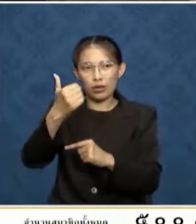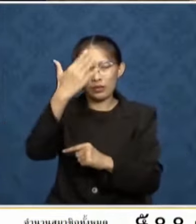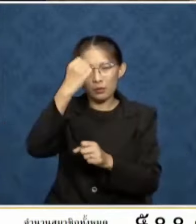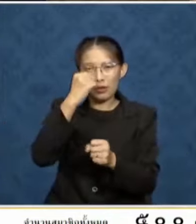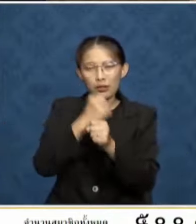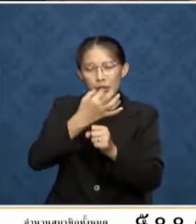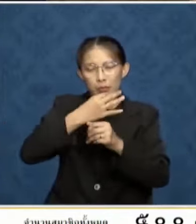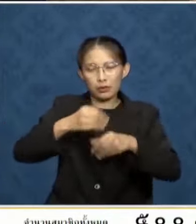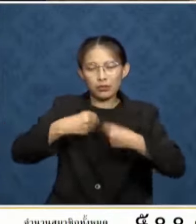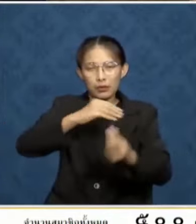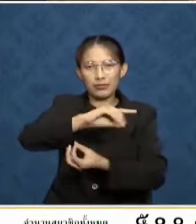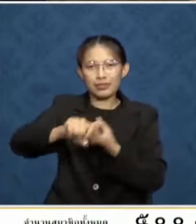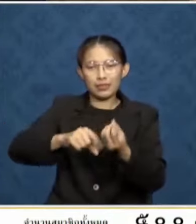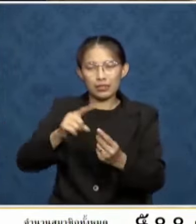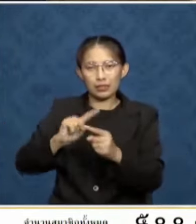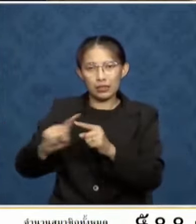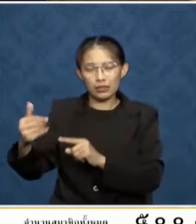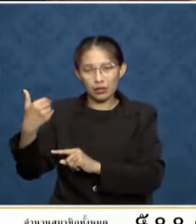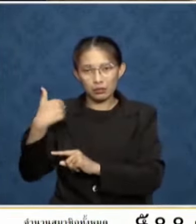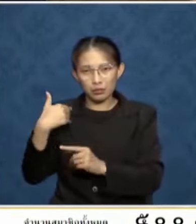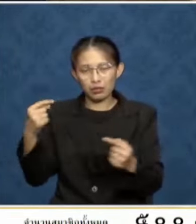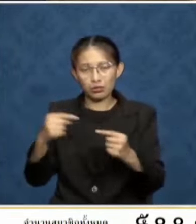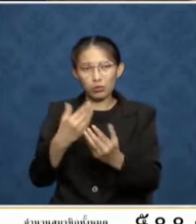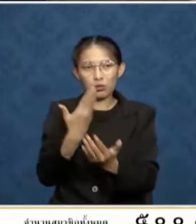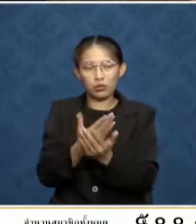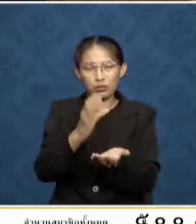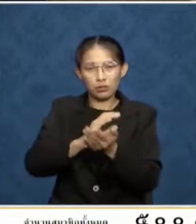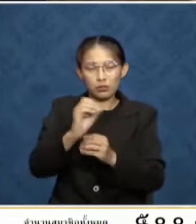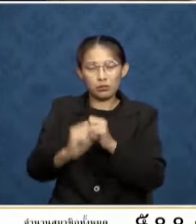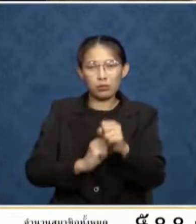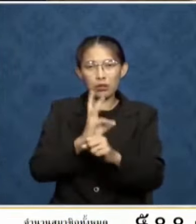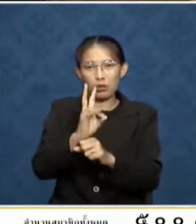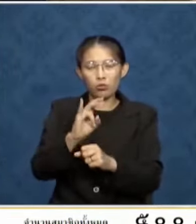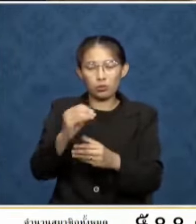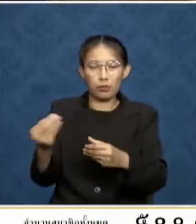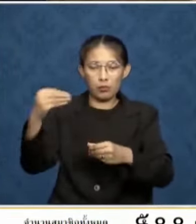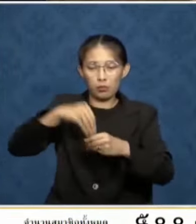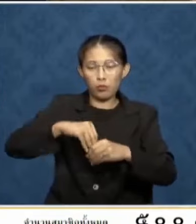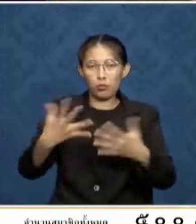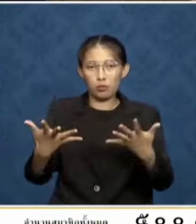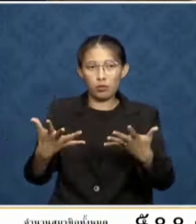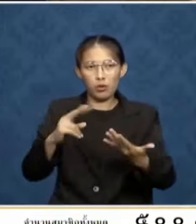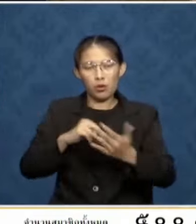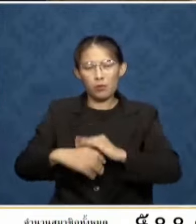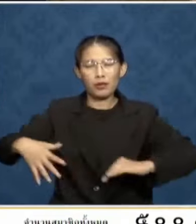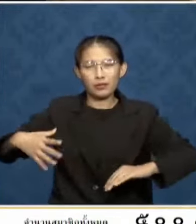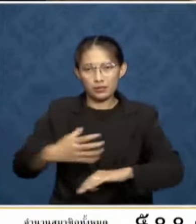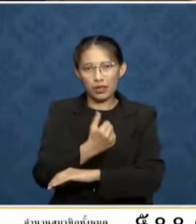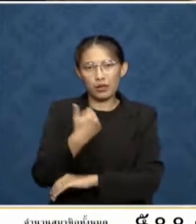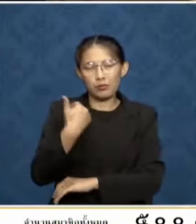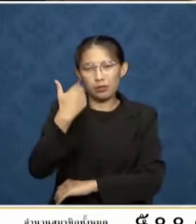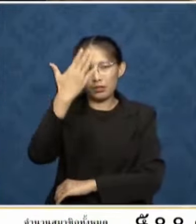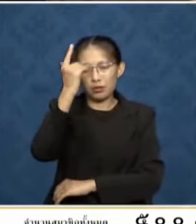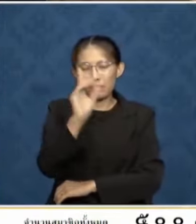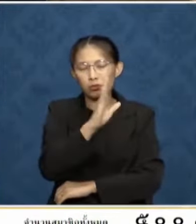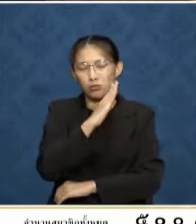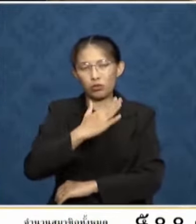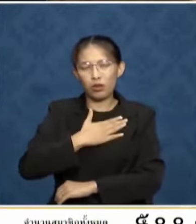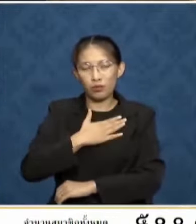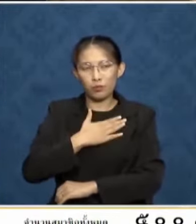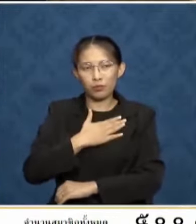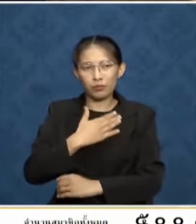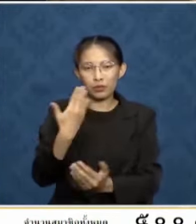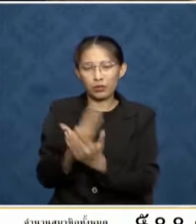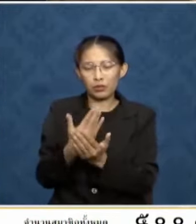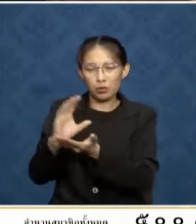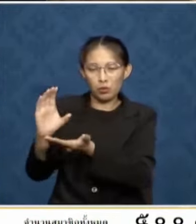างงานส้อชีพเศษธิกิมเวยมหาศาลหนัป 6-8 แลวไมไดรกบรจุเข้มาเป็เรื่องทนสิหายยิงถ้เราเอาเงื่อนก่อนใหญ่ที่